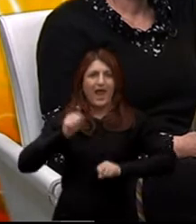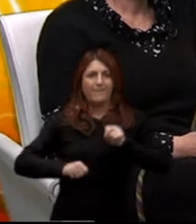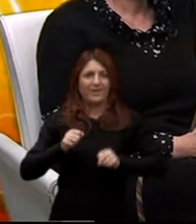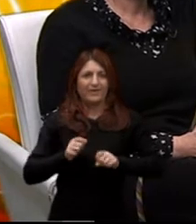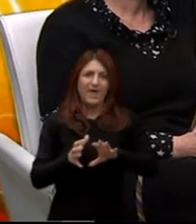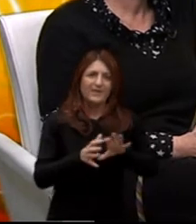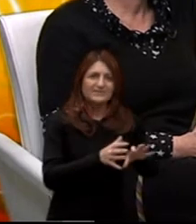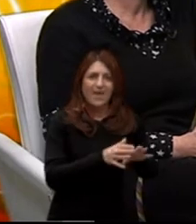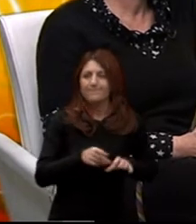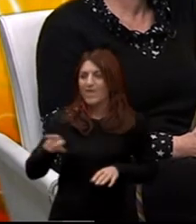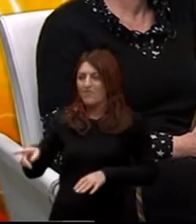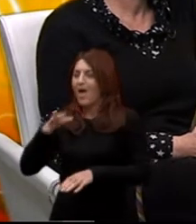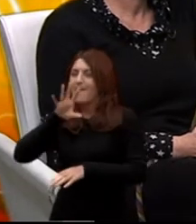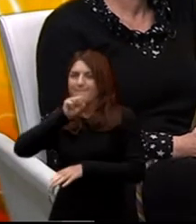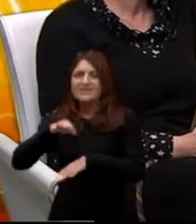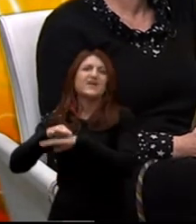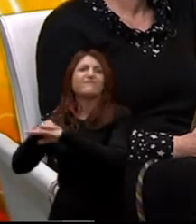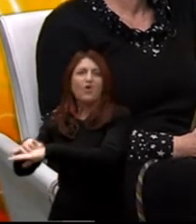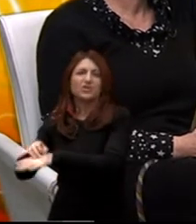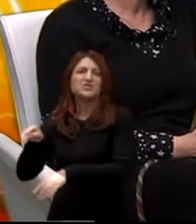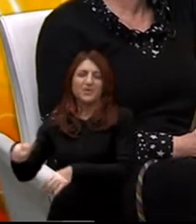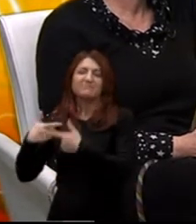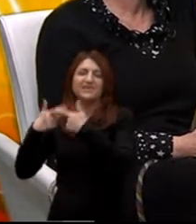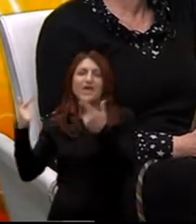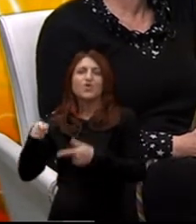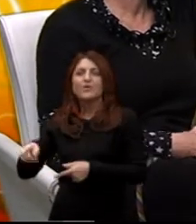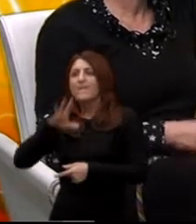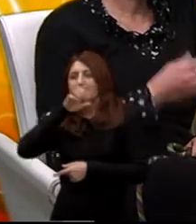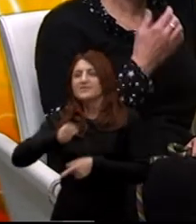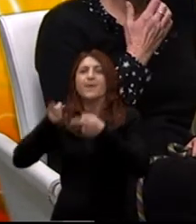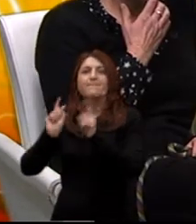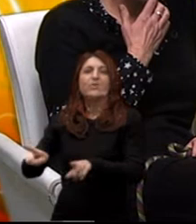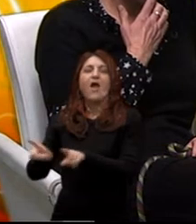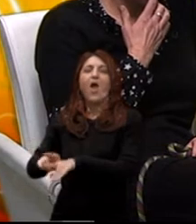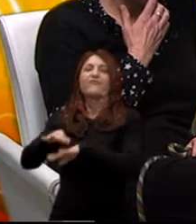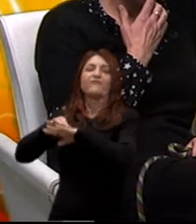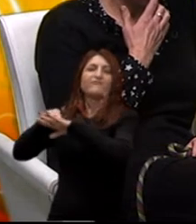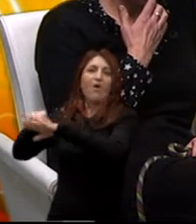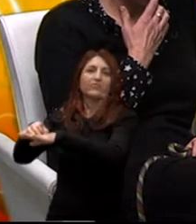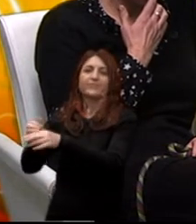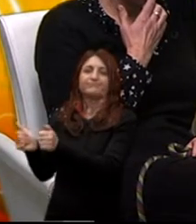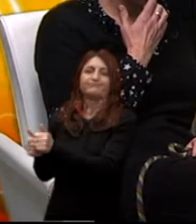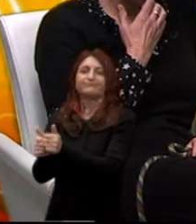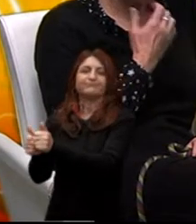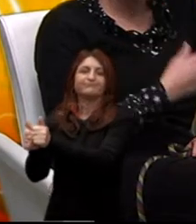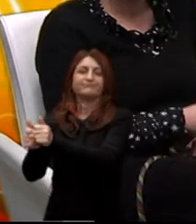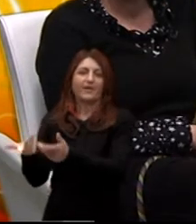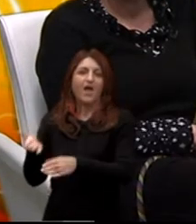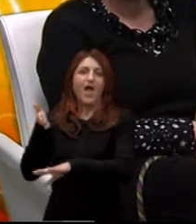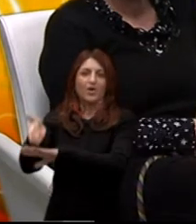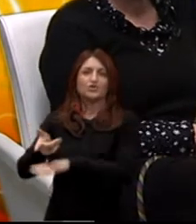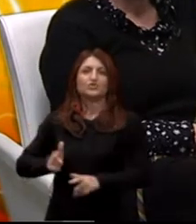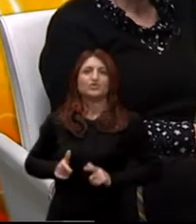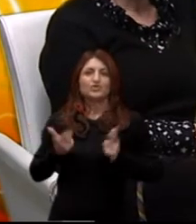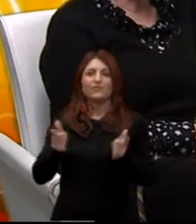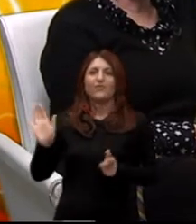vodiča je vrlo jasna funkcija koja je, a to je da taj pas treba voditi tog korisnika negdje kroz život, ću ja to reći, zapravo